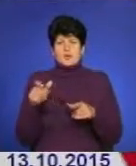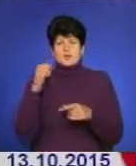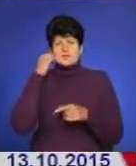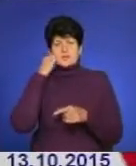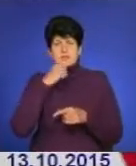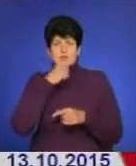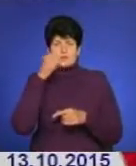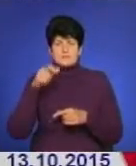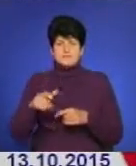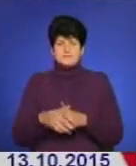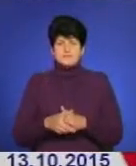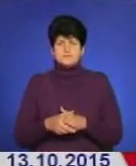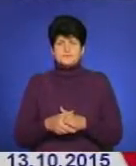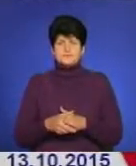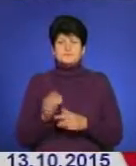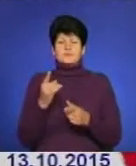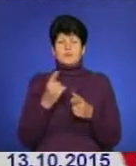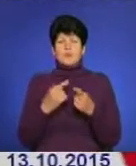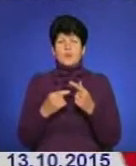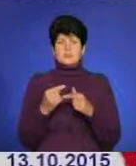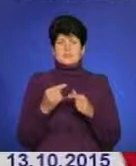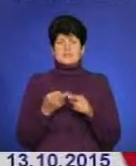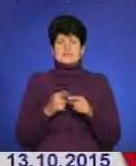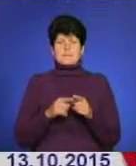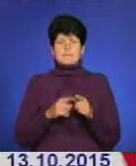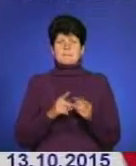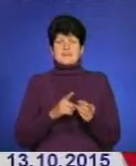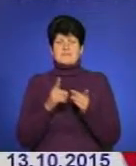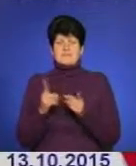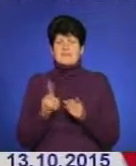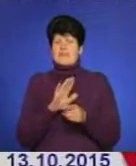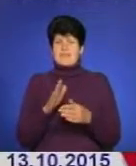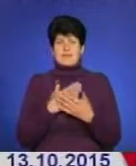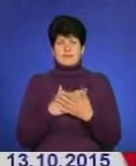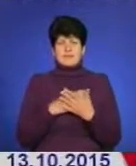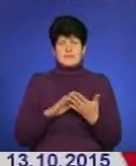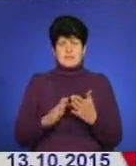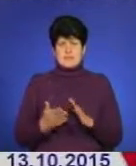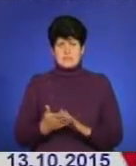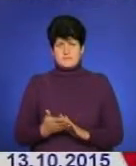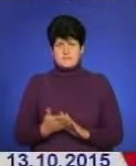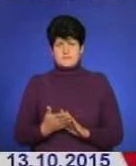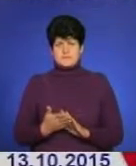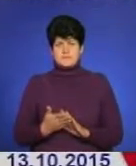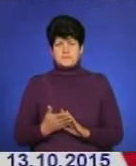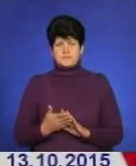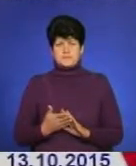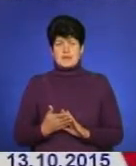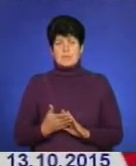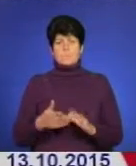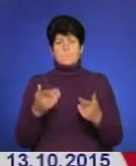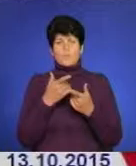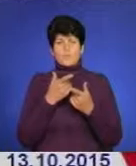віку. Компенсація – це переведення в неактивний стан, тобто і